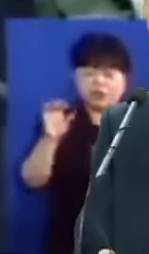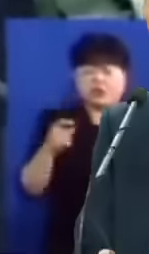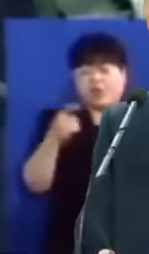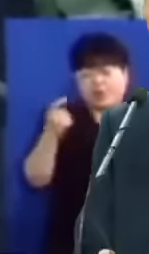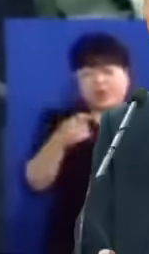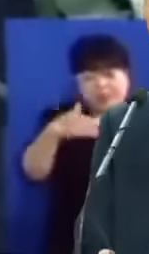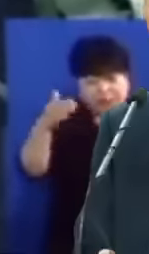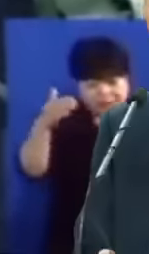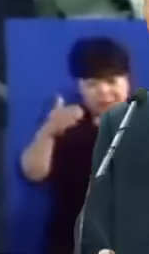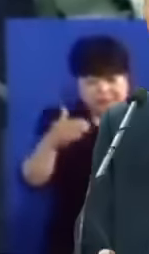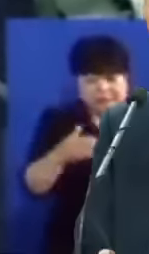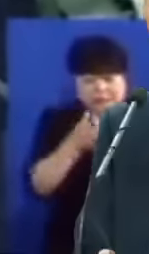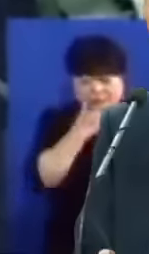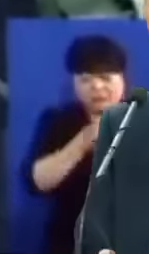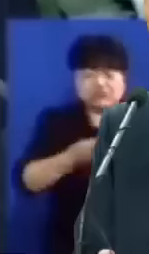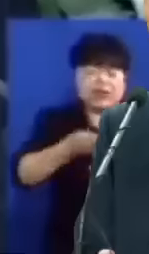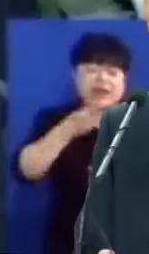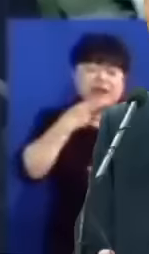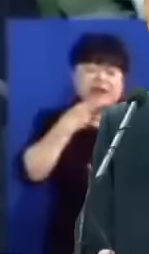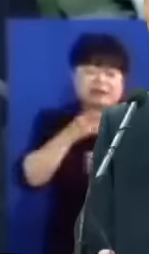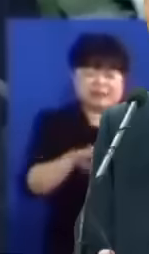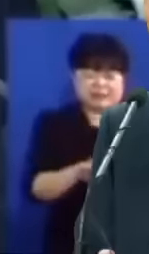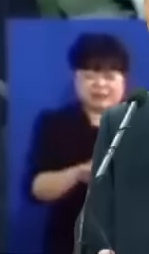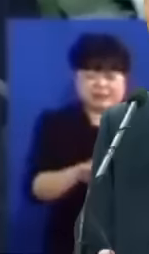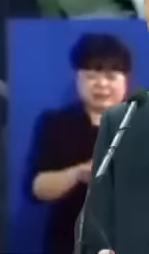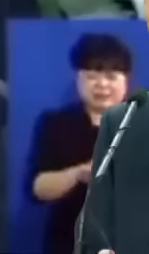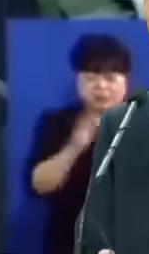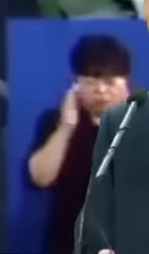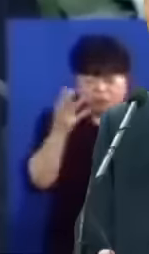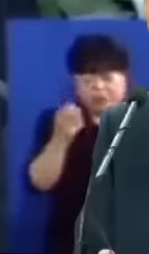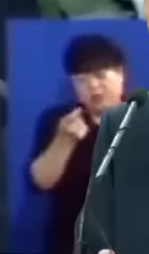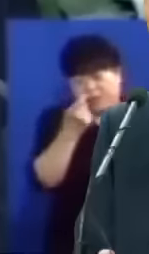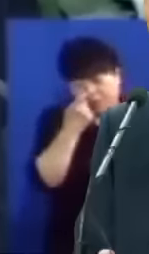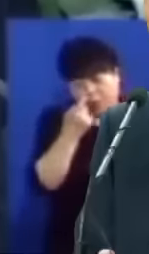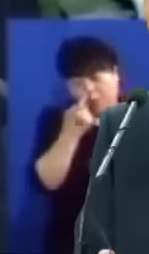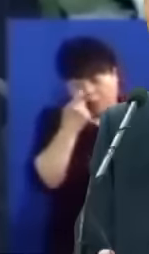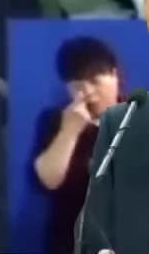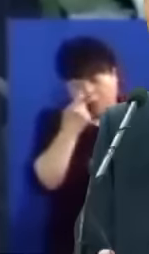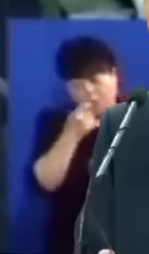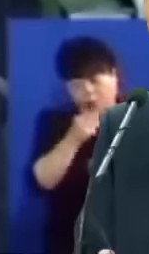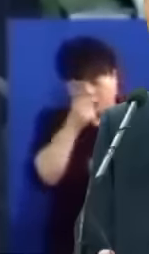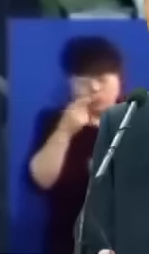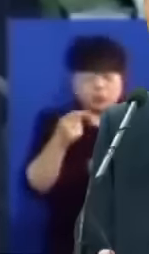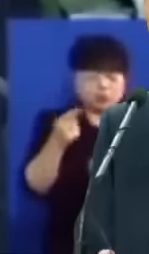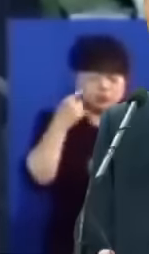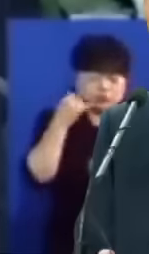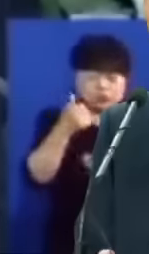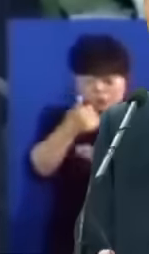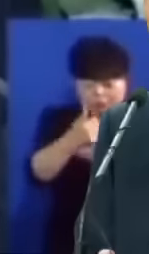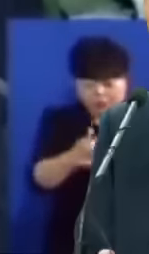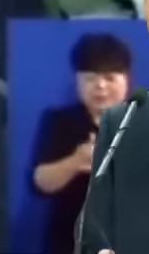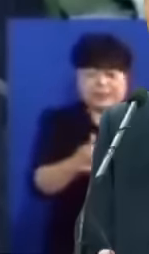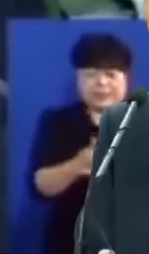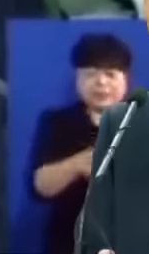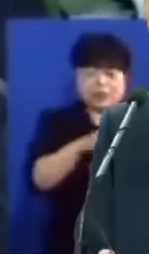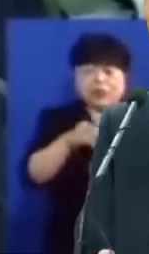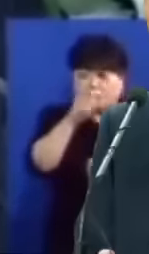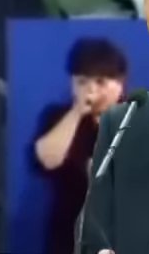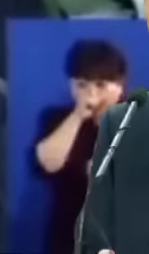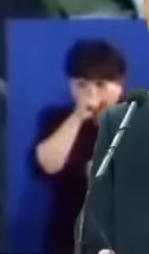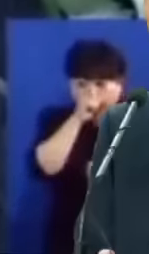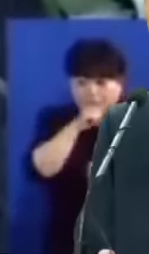유행을 갔습니다. 아주 불행했습니다. 공부도 많이 했고 좋은 부모를 모시고 환경이